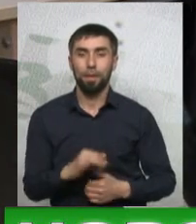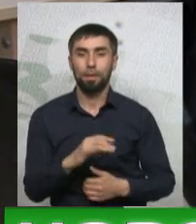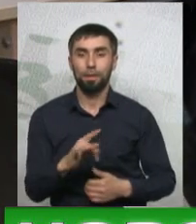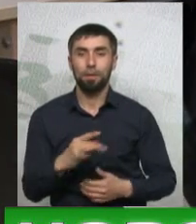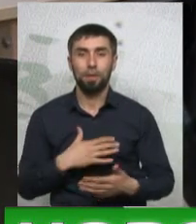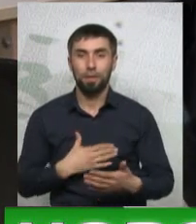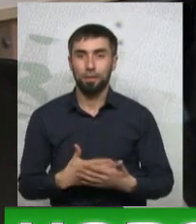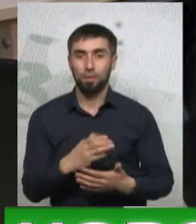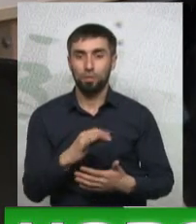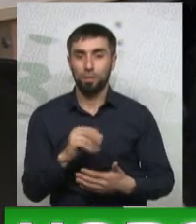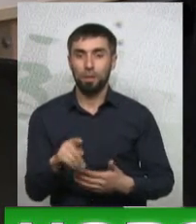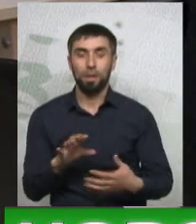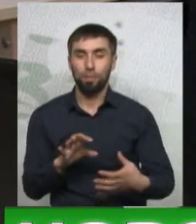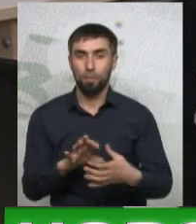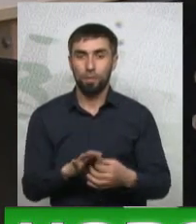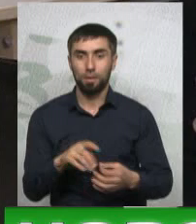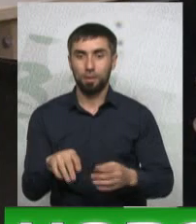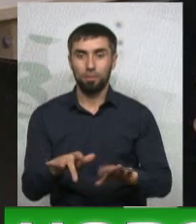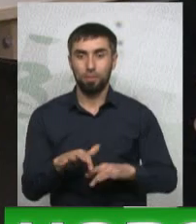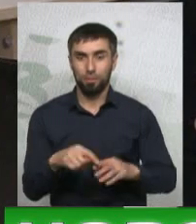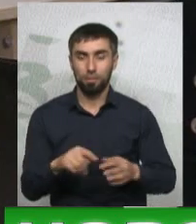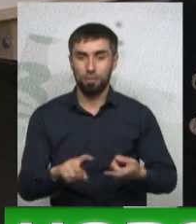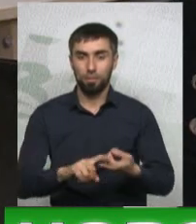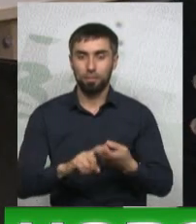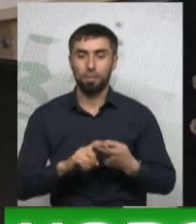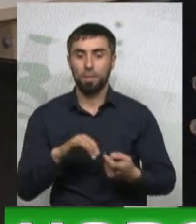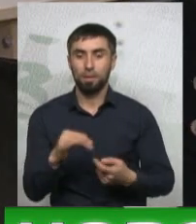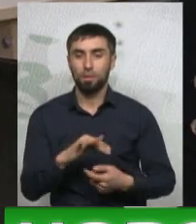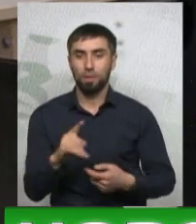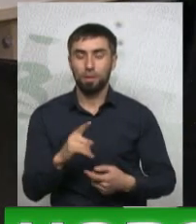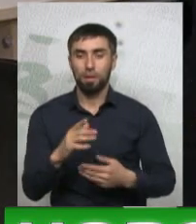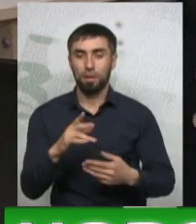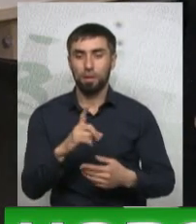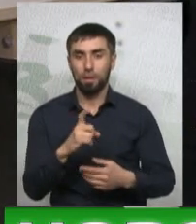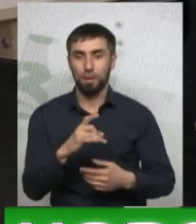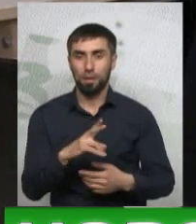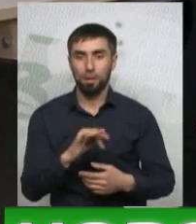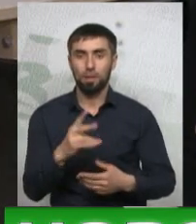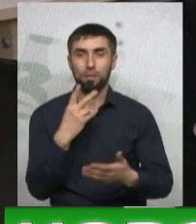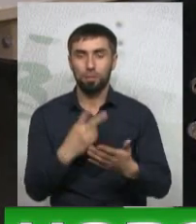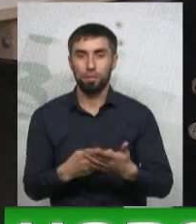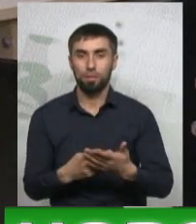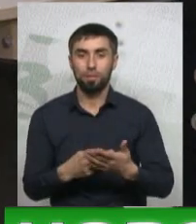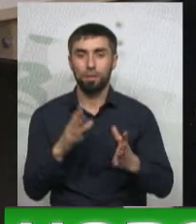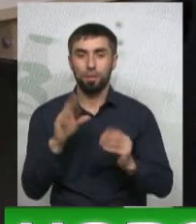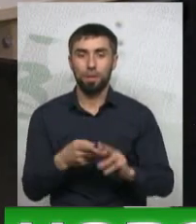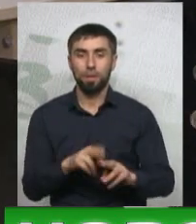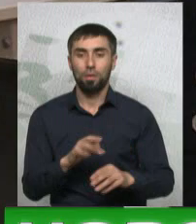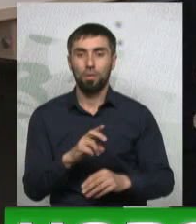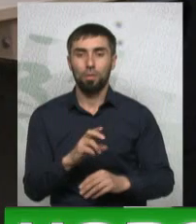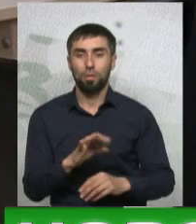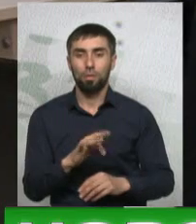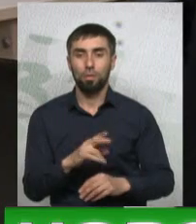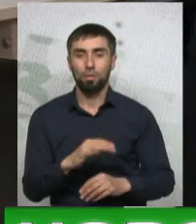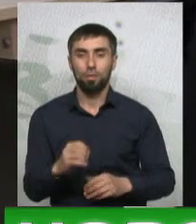Интерактивная доска подключается к мультидатчику и через экран показывает все эти